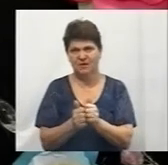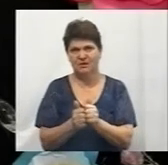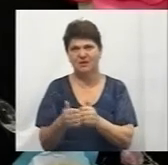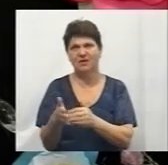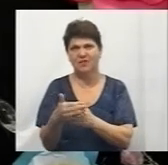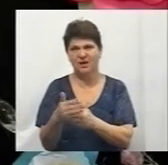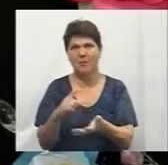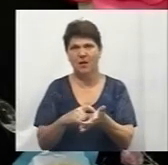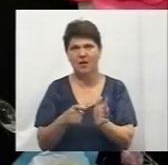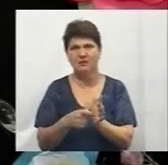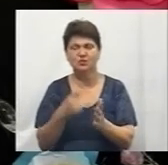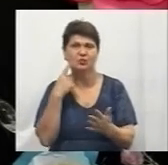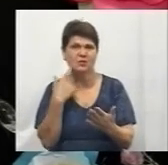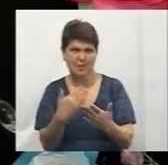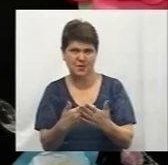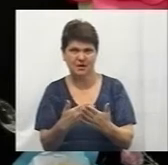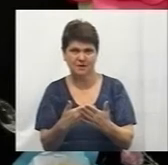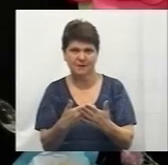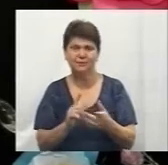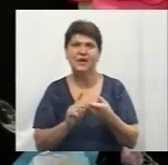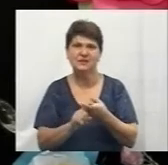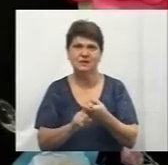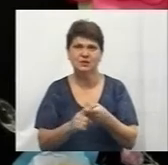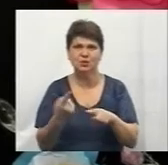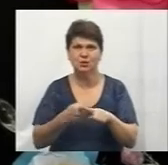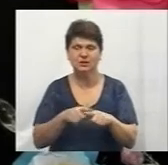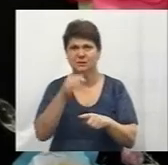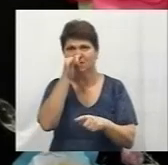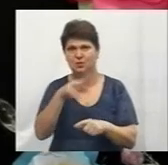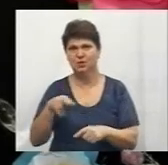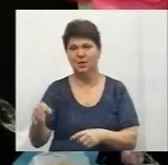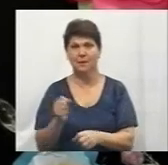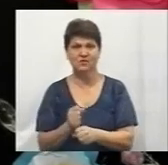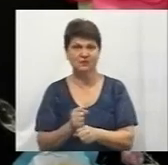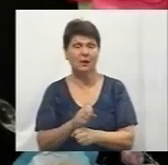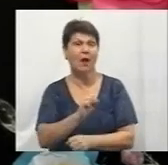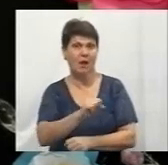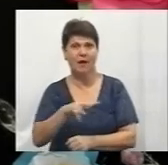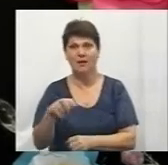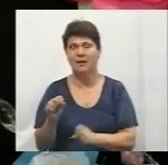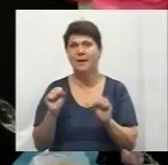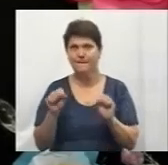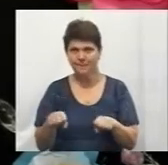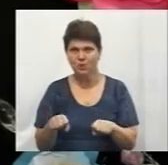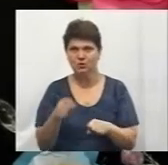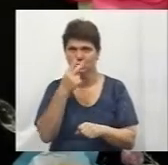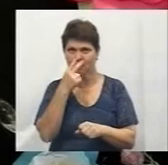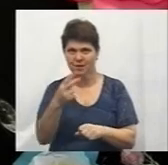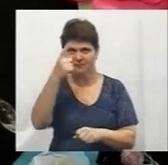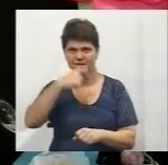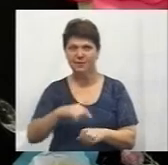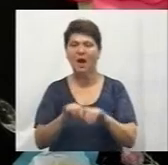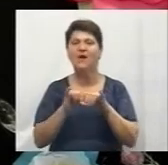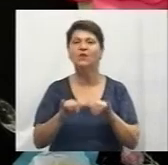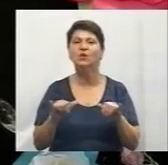і, наприклад, в зв'язку з цим не можуть іти працювати, так, але можуть бачити себе в розвитку